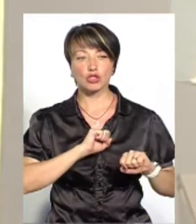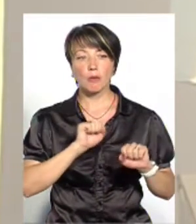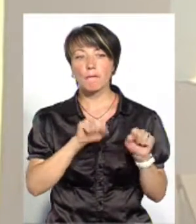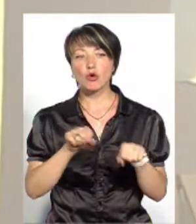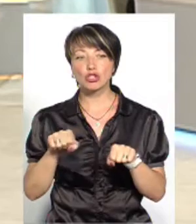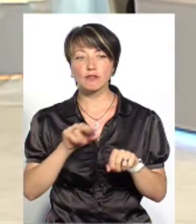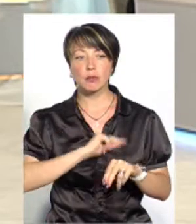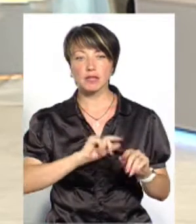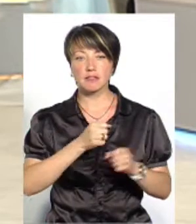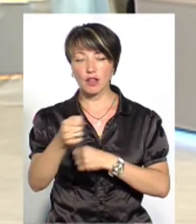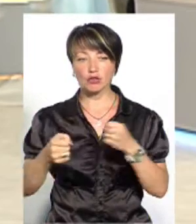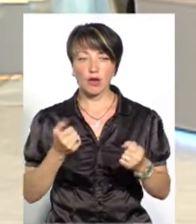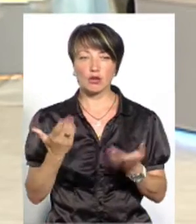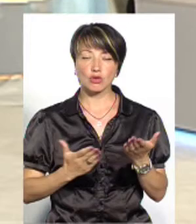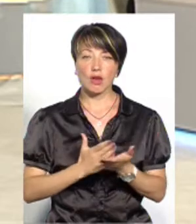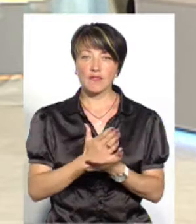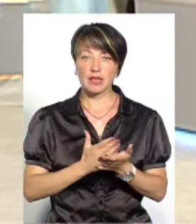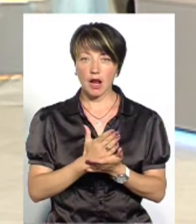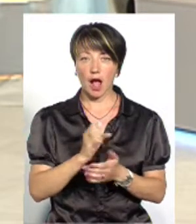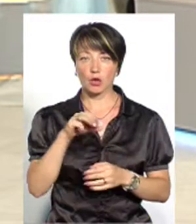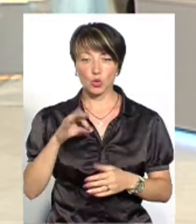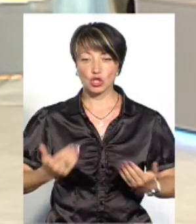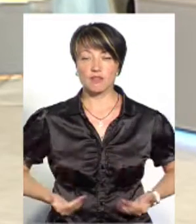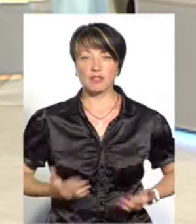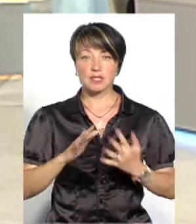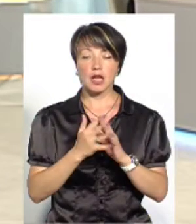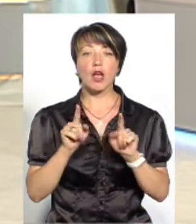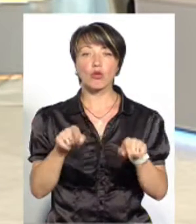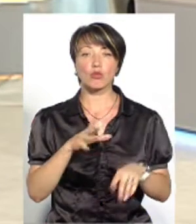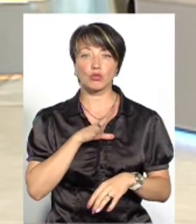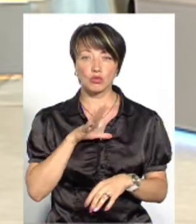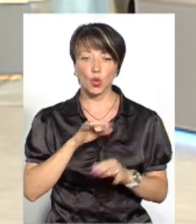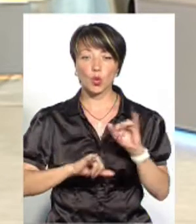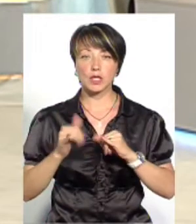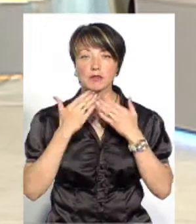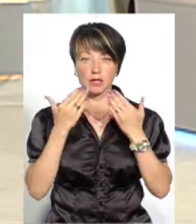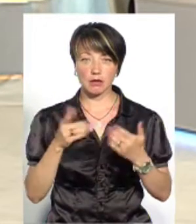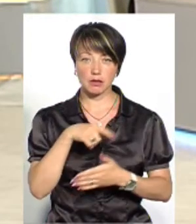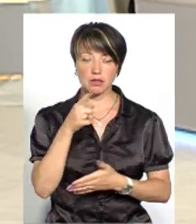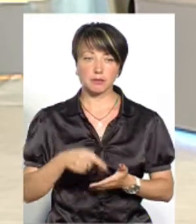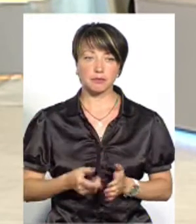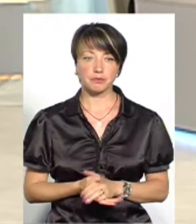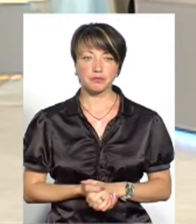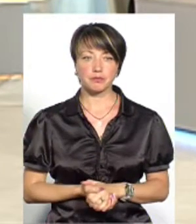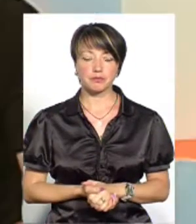якщо ветеран АТО живе в сільській місцевості, як йому бути, куди звертатися?